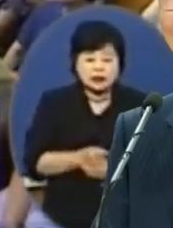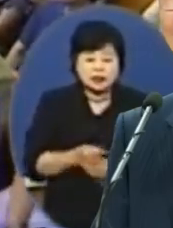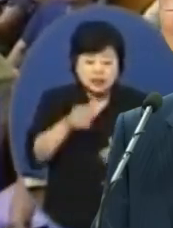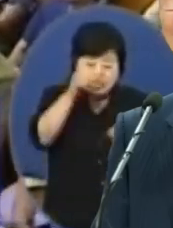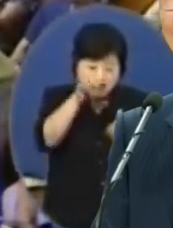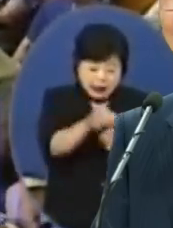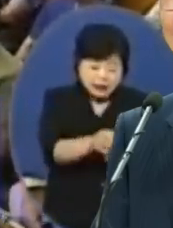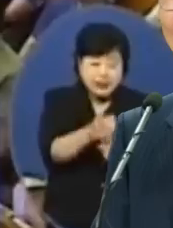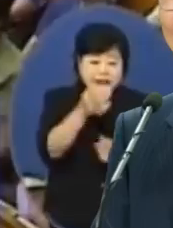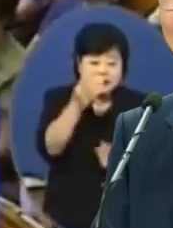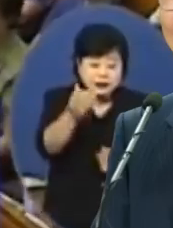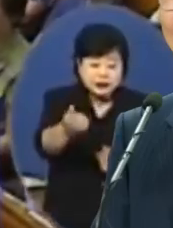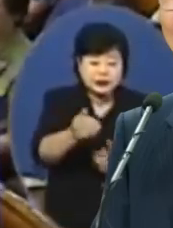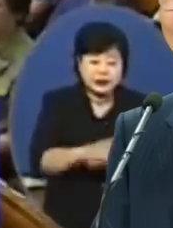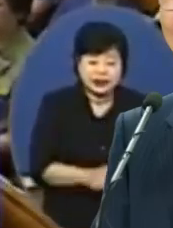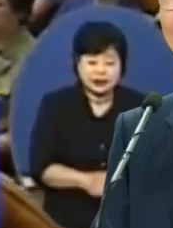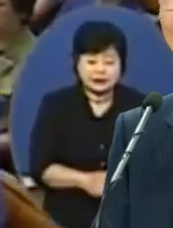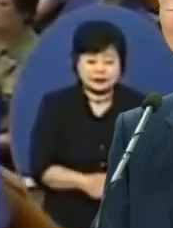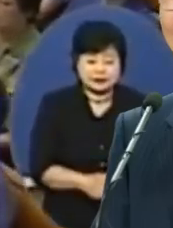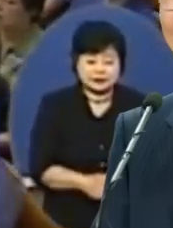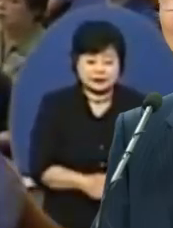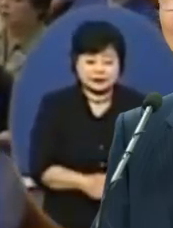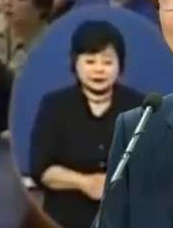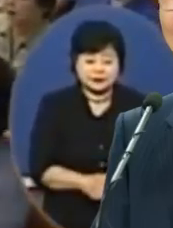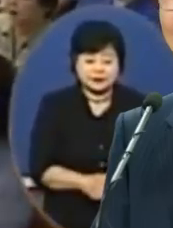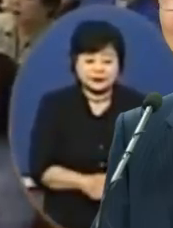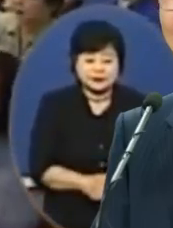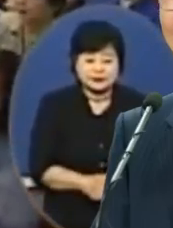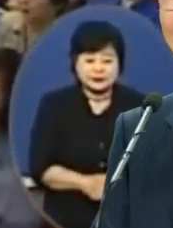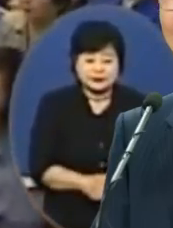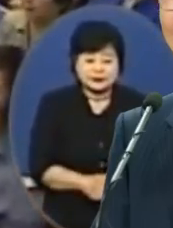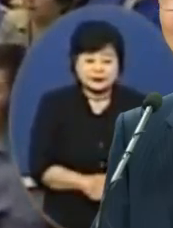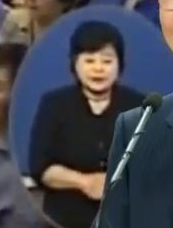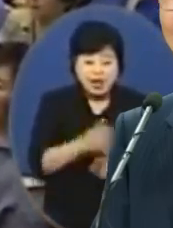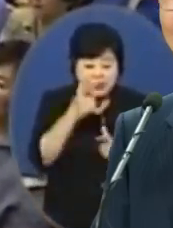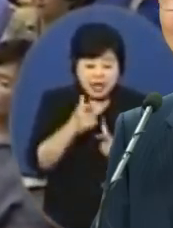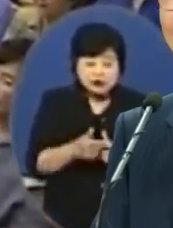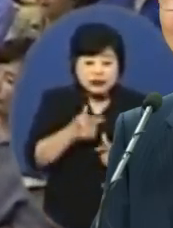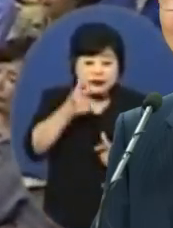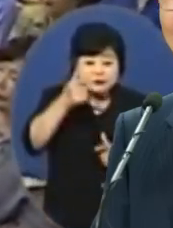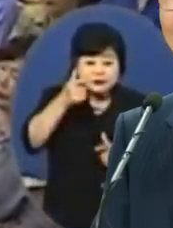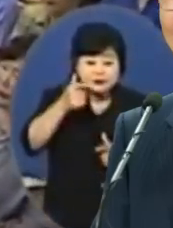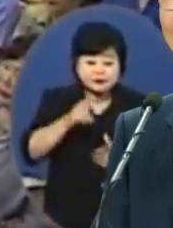죄악을 그에게 담당시키셨도다. 여기 보십시오. 예수님은